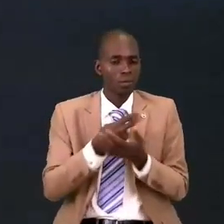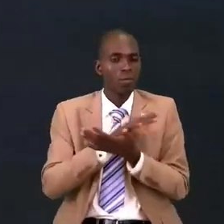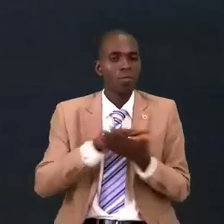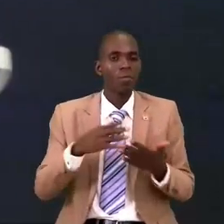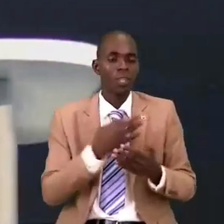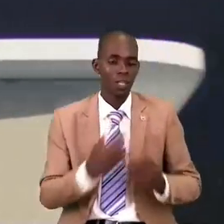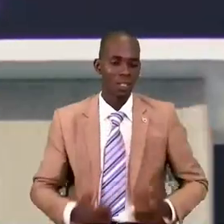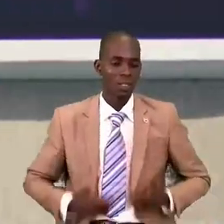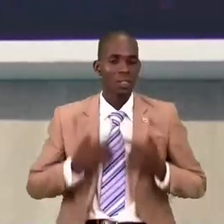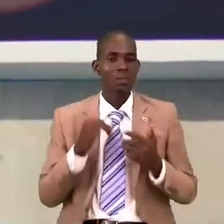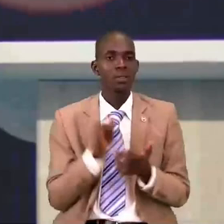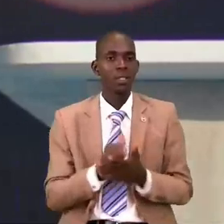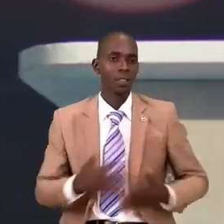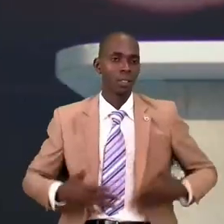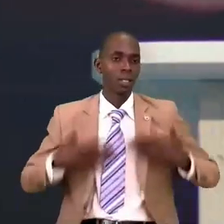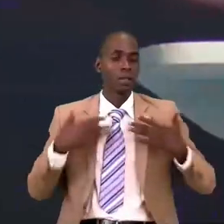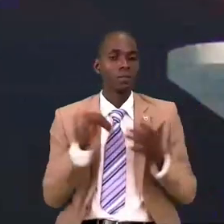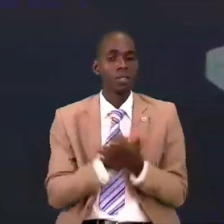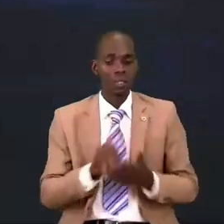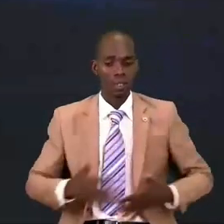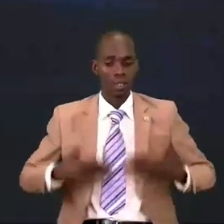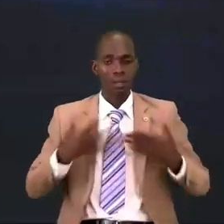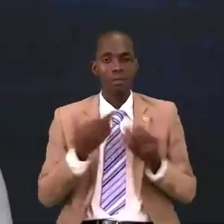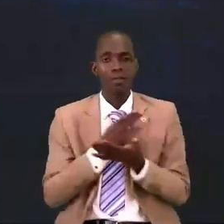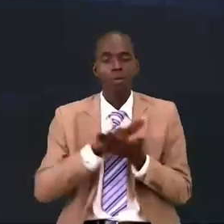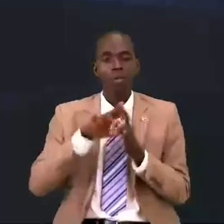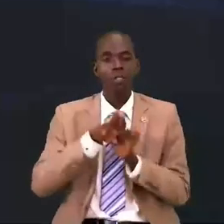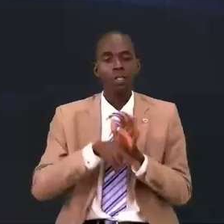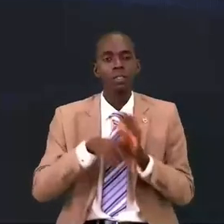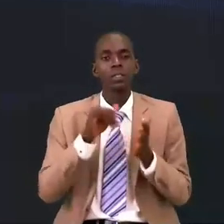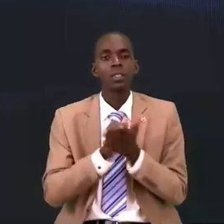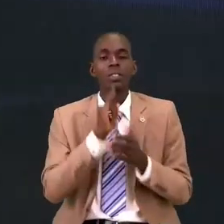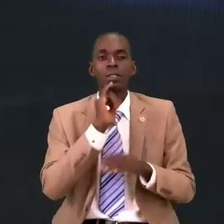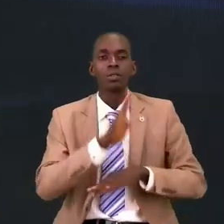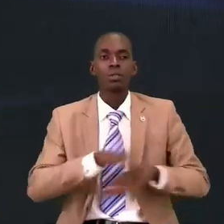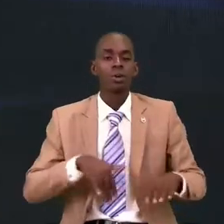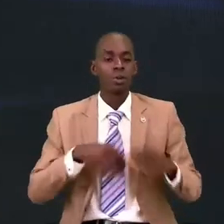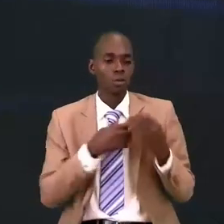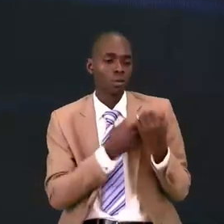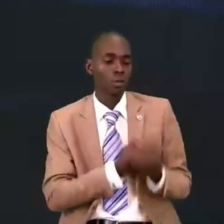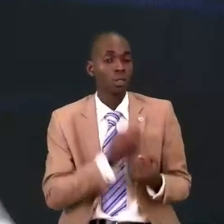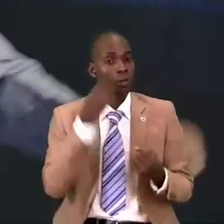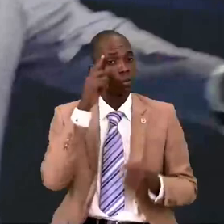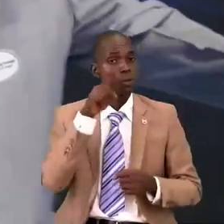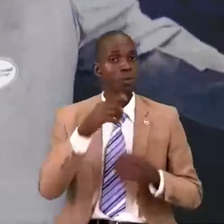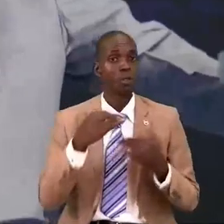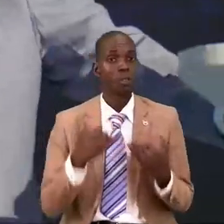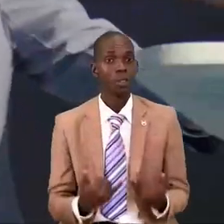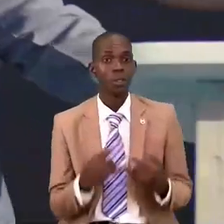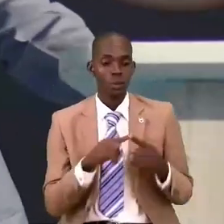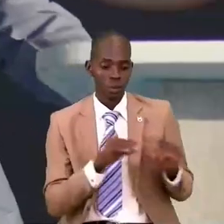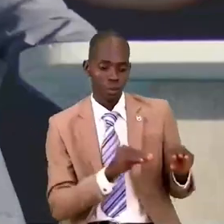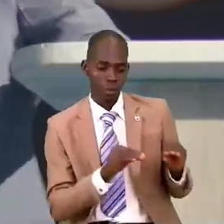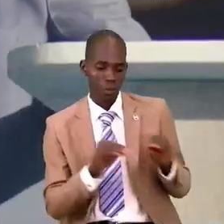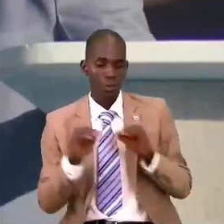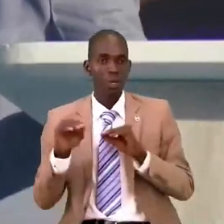courage. Et pour que maintenant, tu puisses avancer et comprendre que la puissance que nous